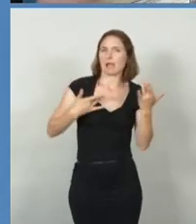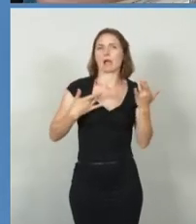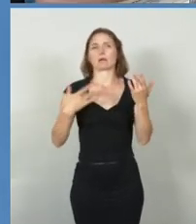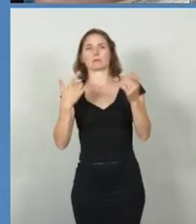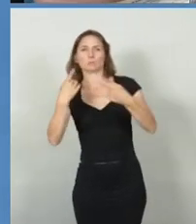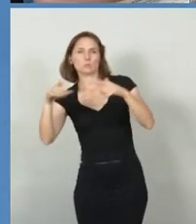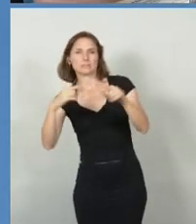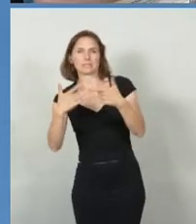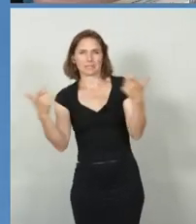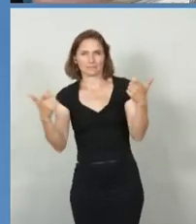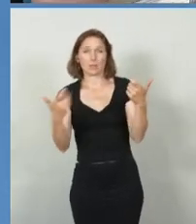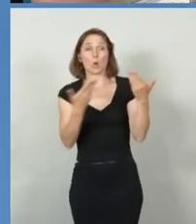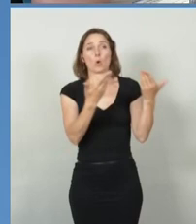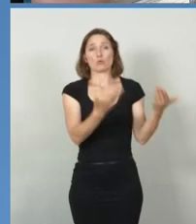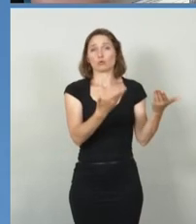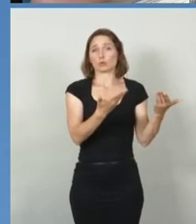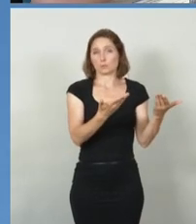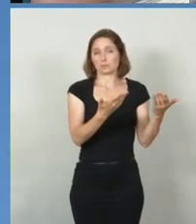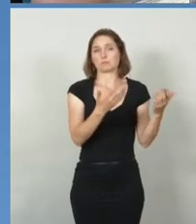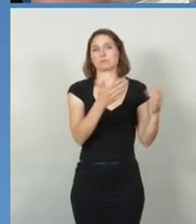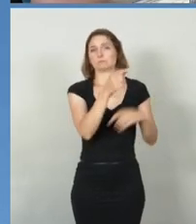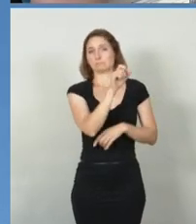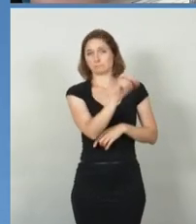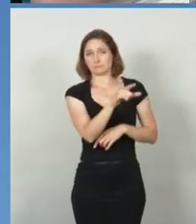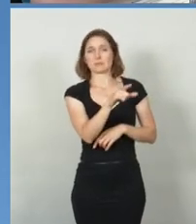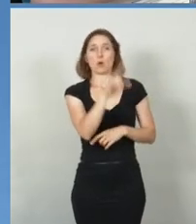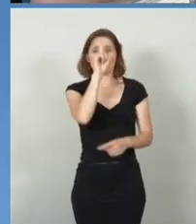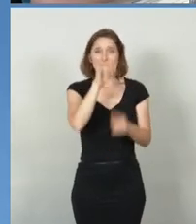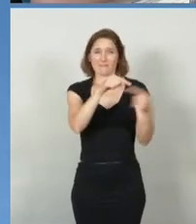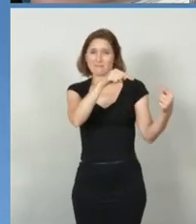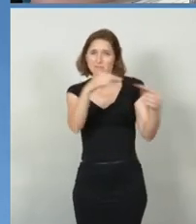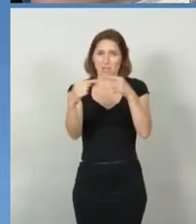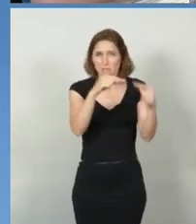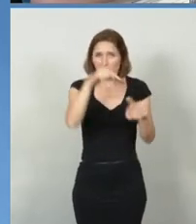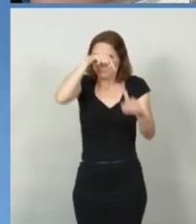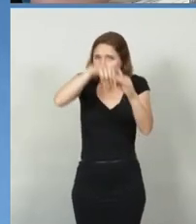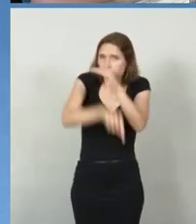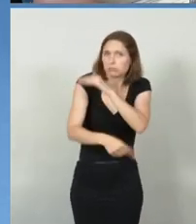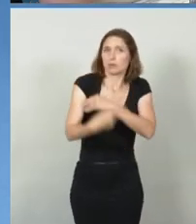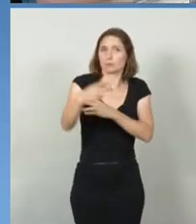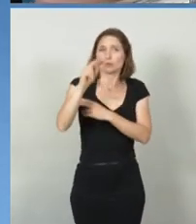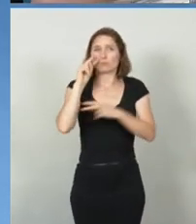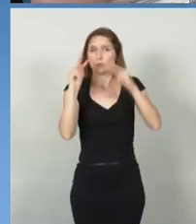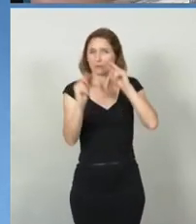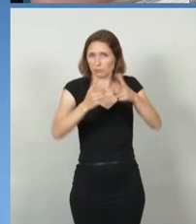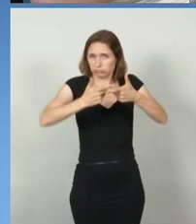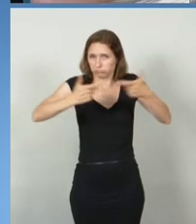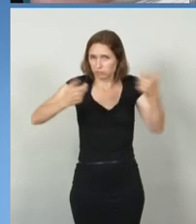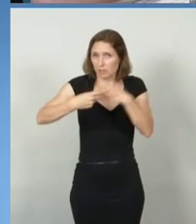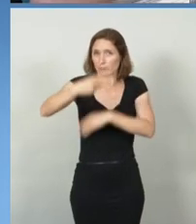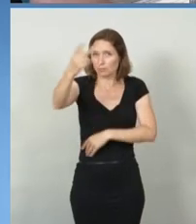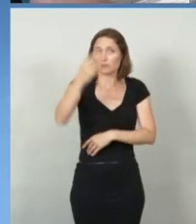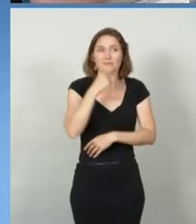l'intention ici est de pouvoir renforcer le débat et la pluralité des points de vue au sein de ce comité et donc que ces personnalités